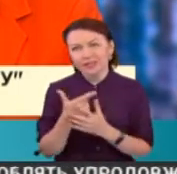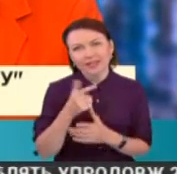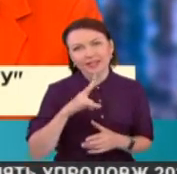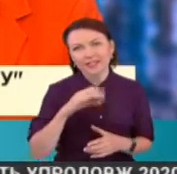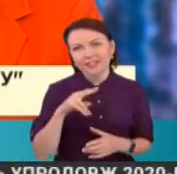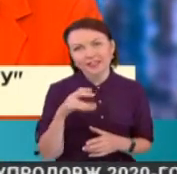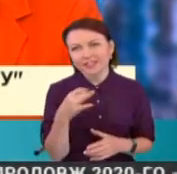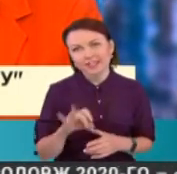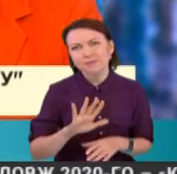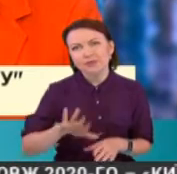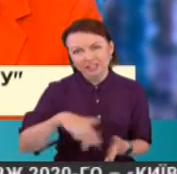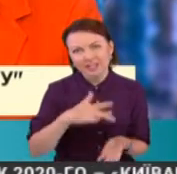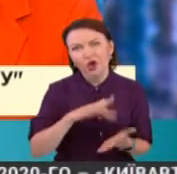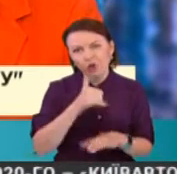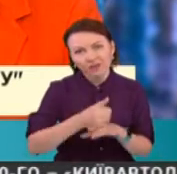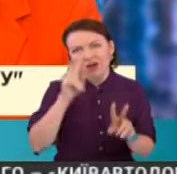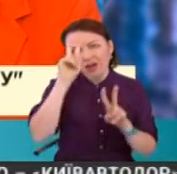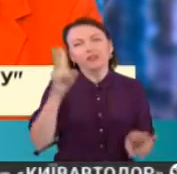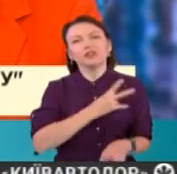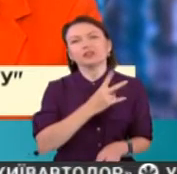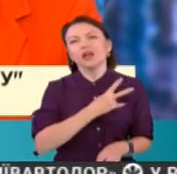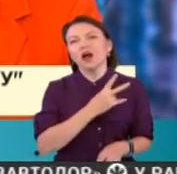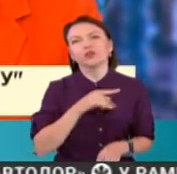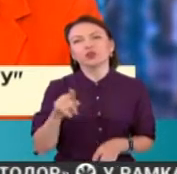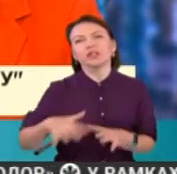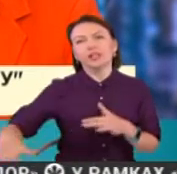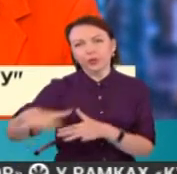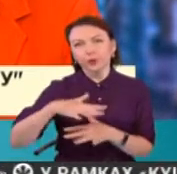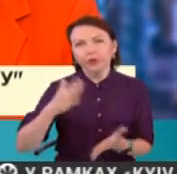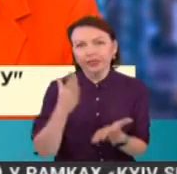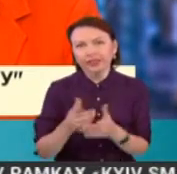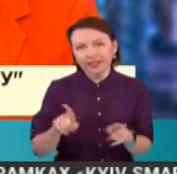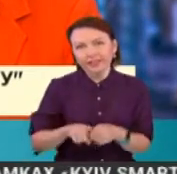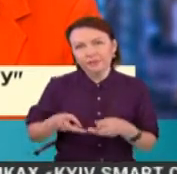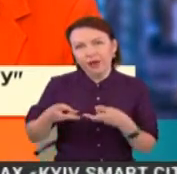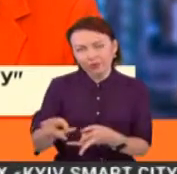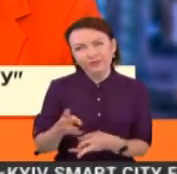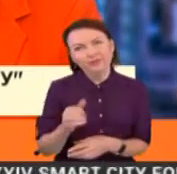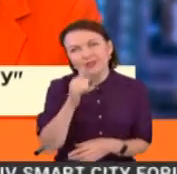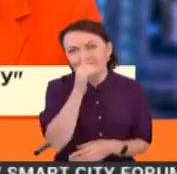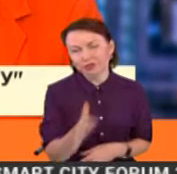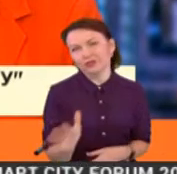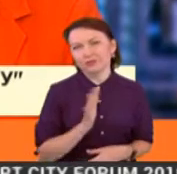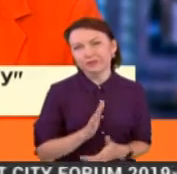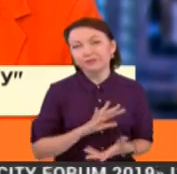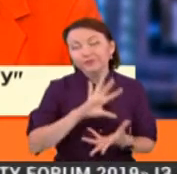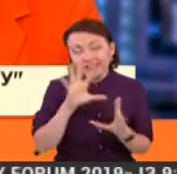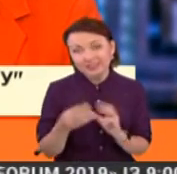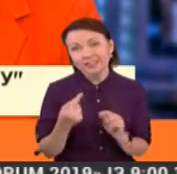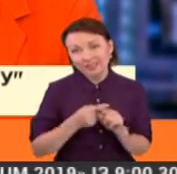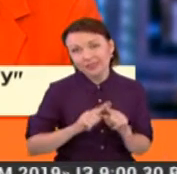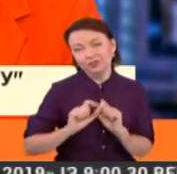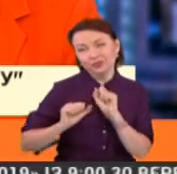міський голова не знати, що там у нього на територію це спалюють. От, все це з одного